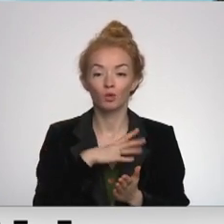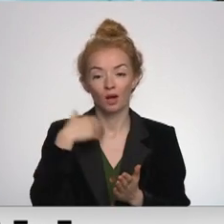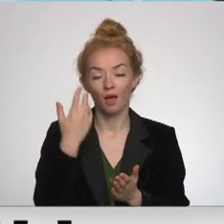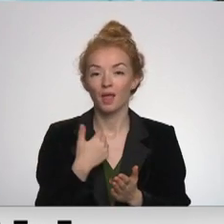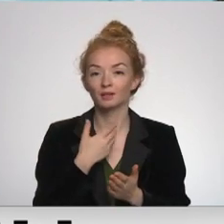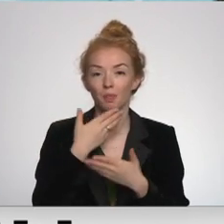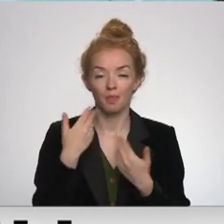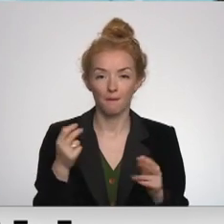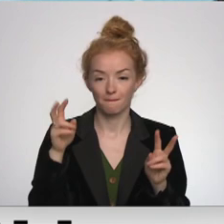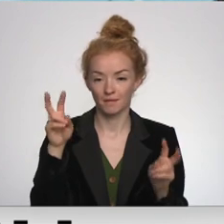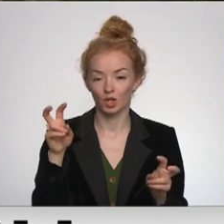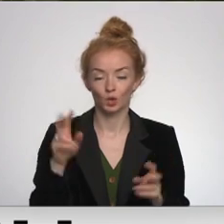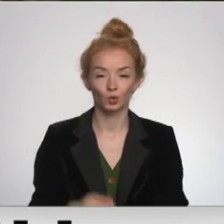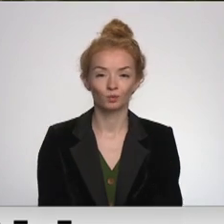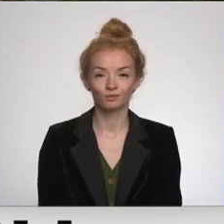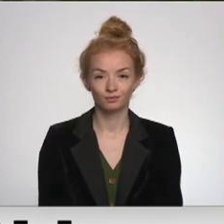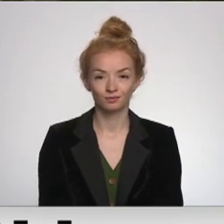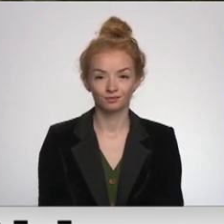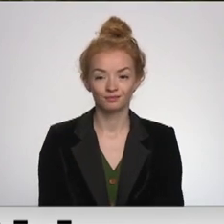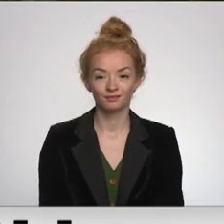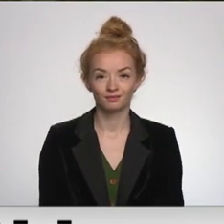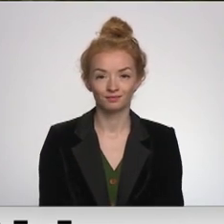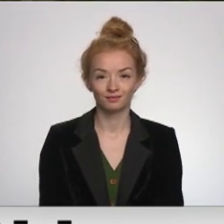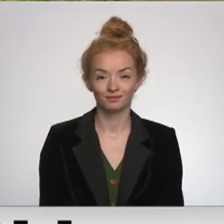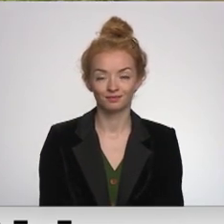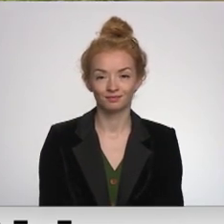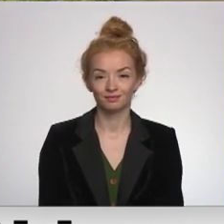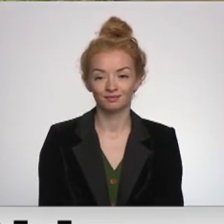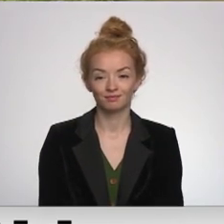stāsts par Monti. Iļie Kozīns, Aigars Kovaļevskis, Latvijas televīzija.